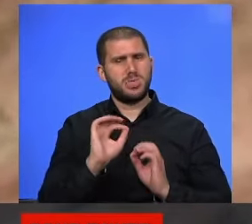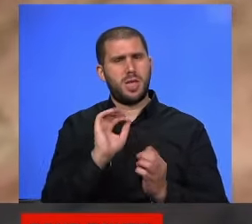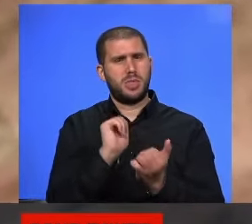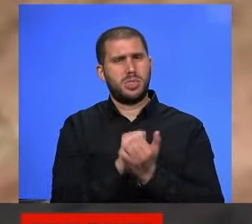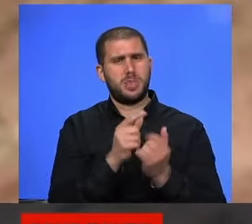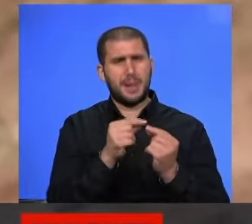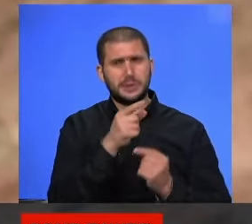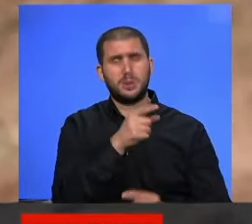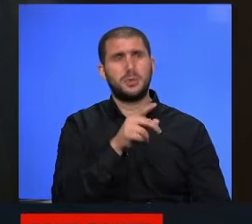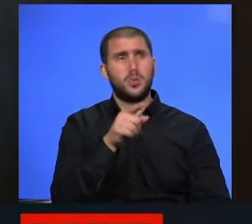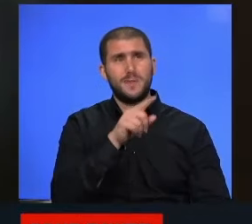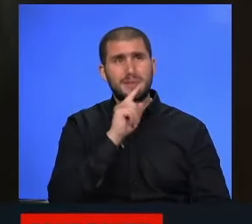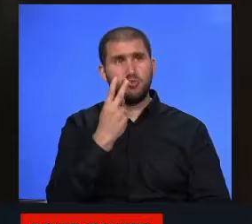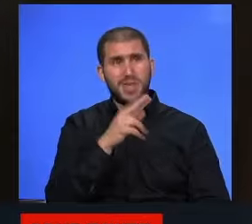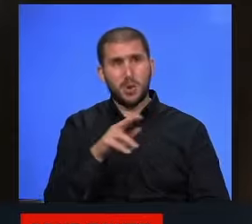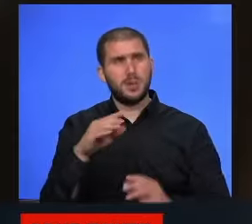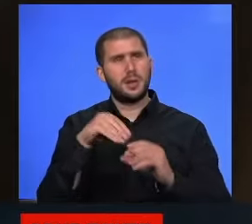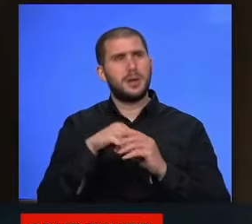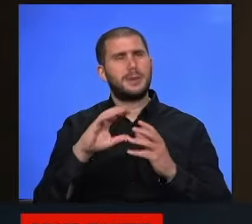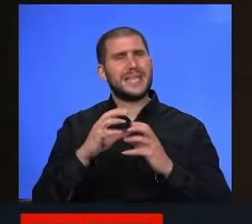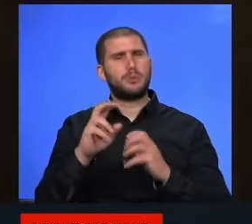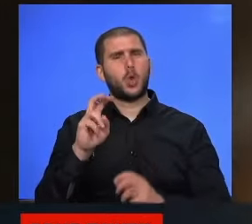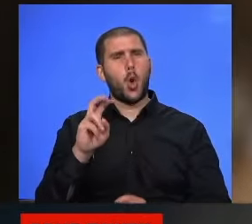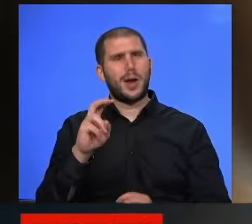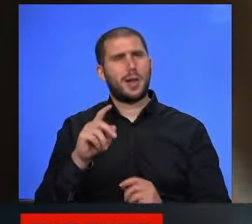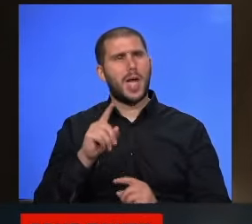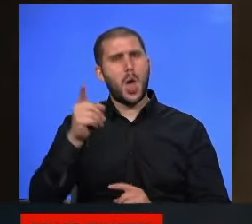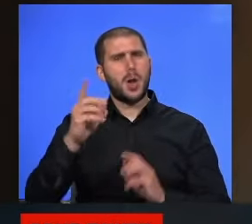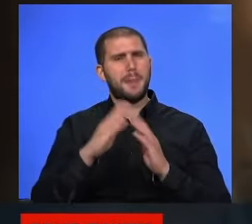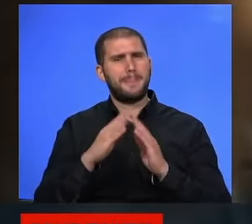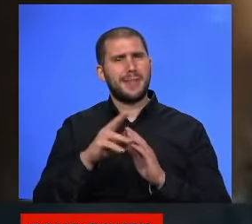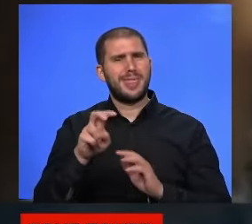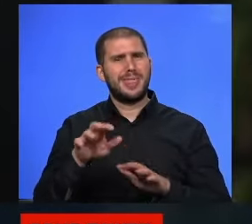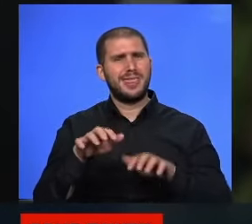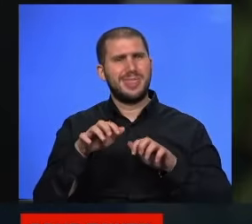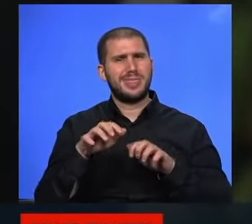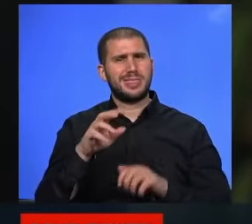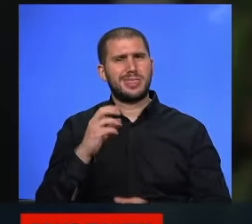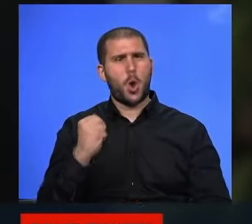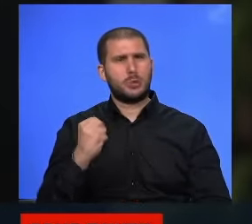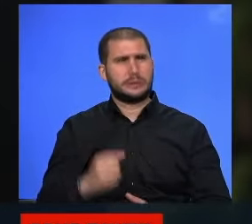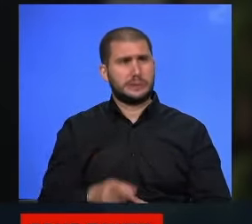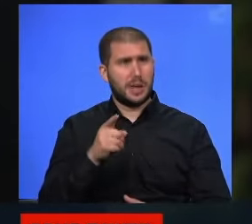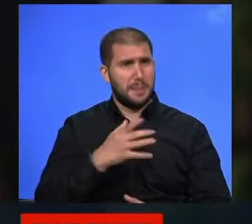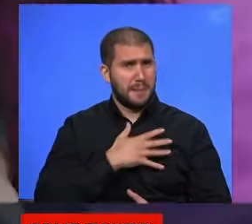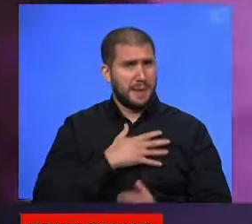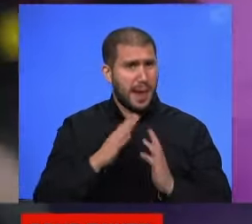הוא ואימו ושתי אחיותיו גרים בקיבוץ העוגן, רחוק מהבית בניר עוז. Do you miss your old home at all?